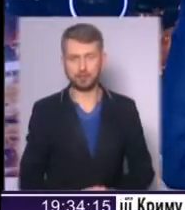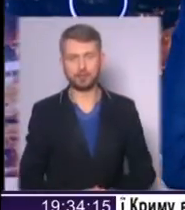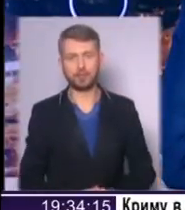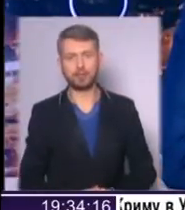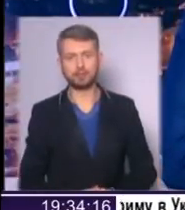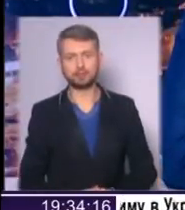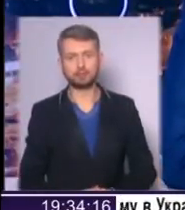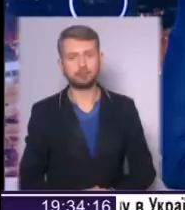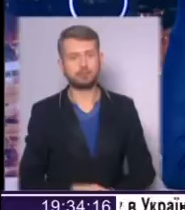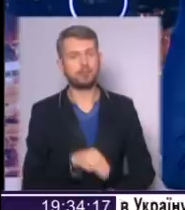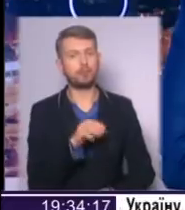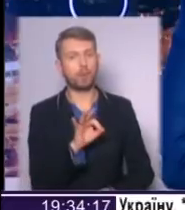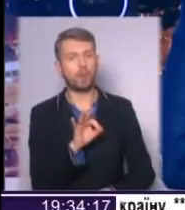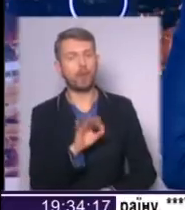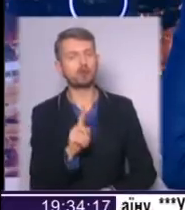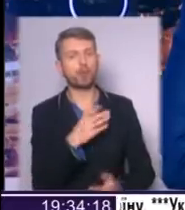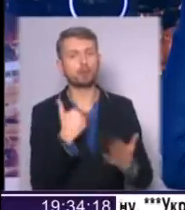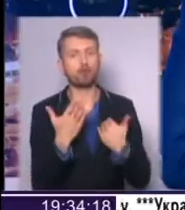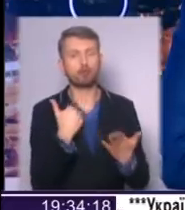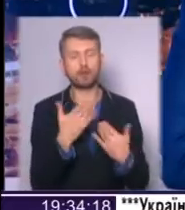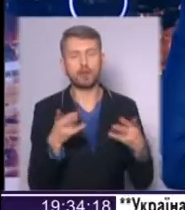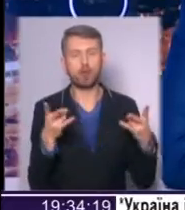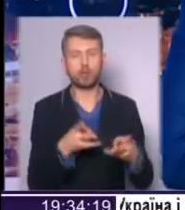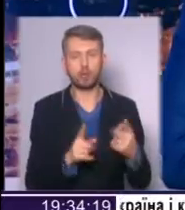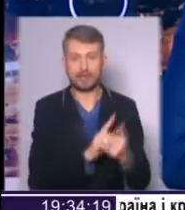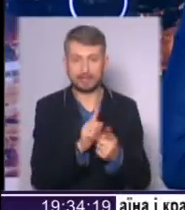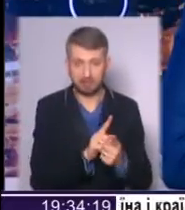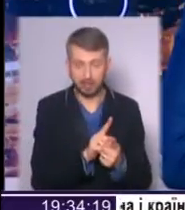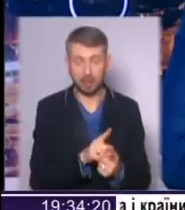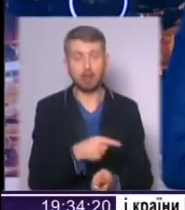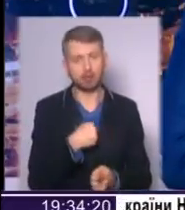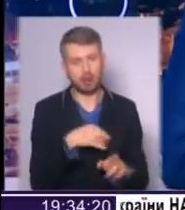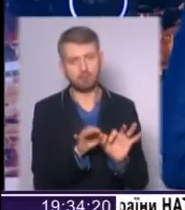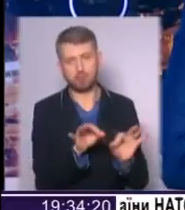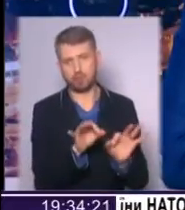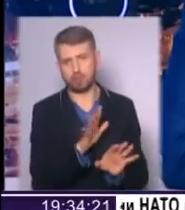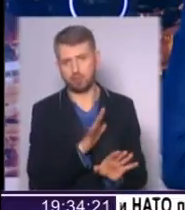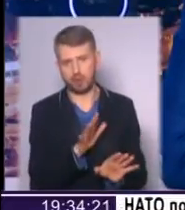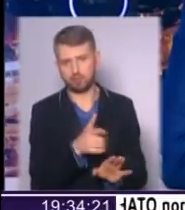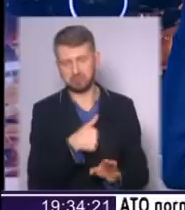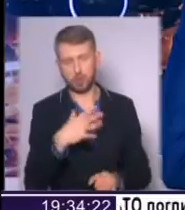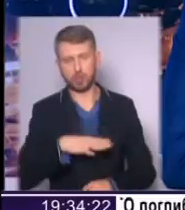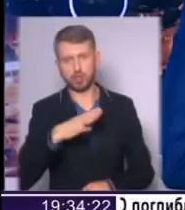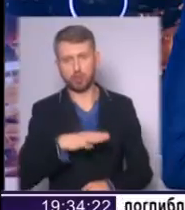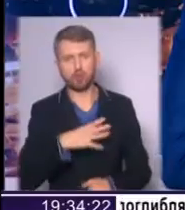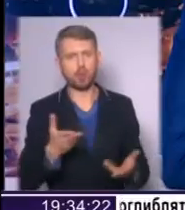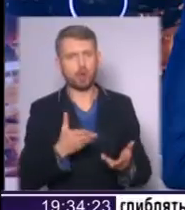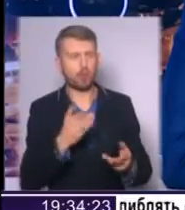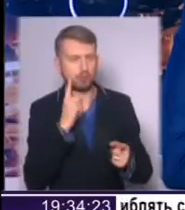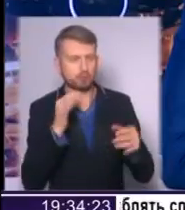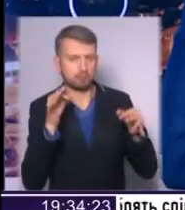виходити. Так. То, а що стосується необхідності змін, то я, власне, прокоментував. Ми все ж таки очікуємо якоїсь